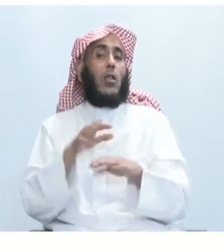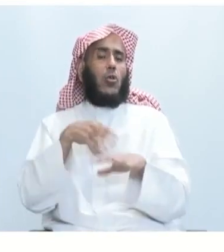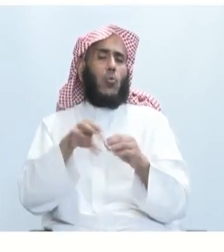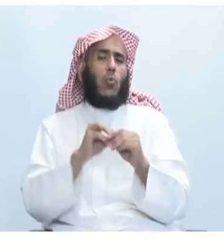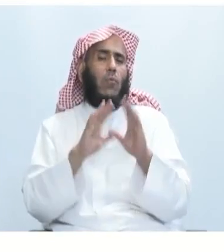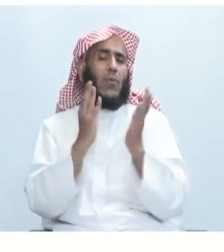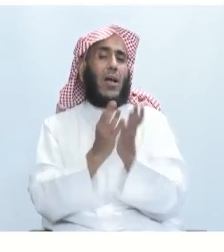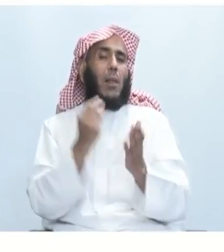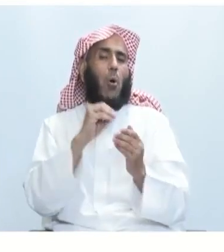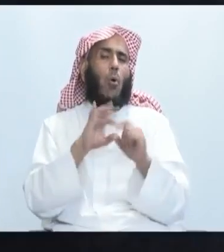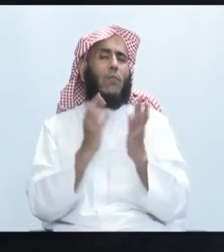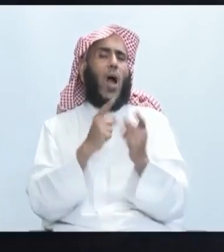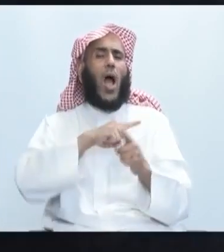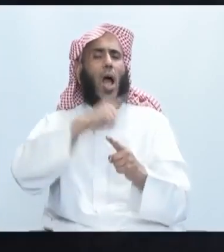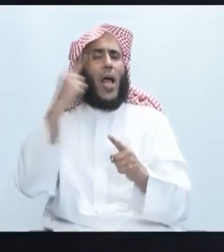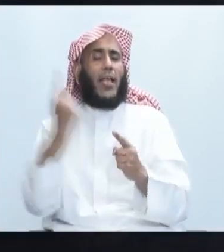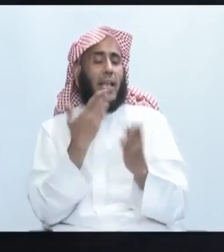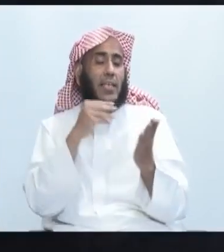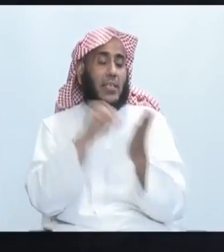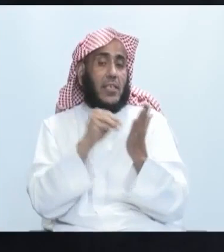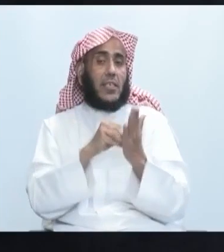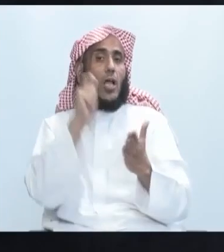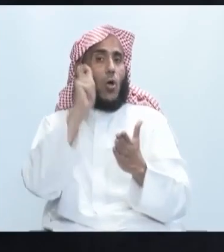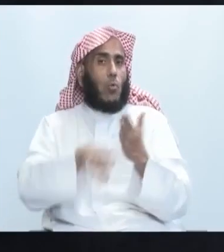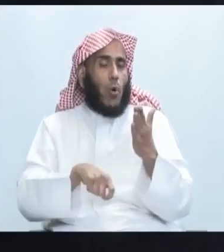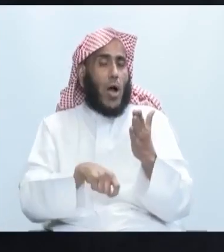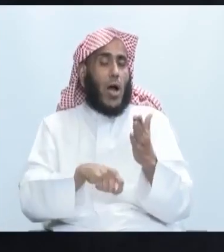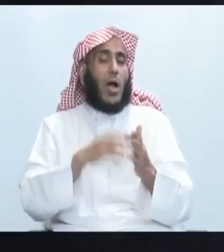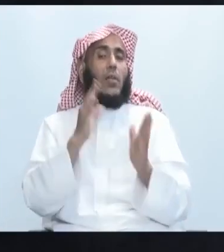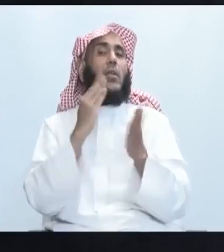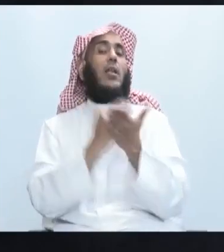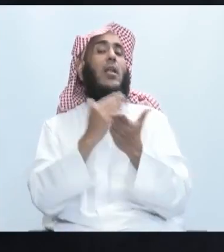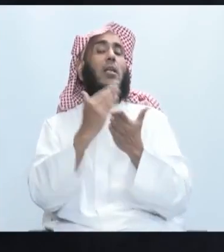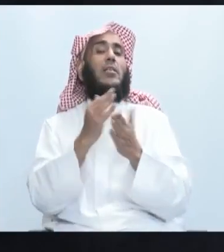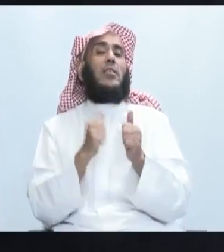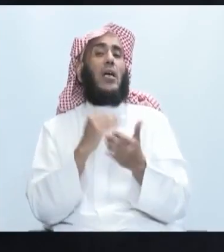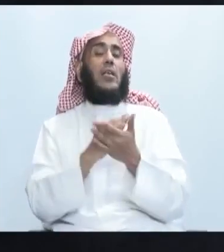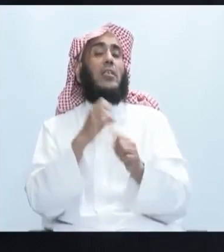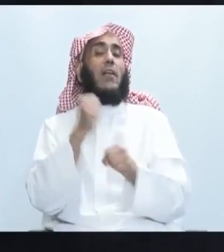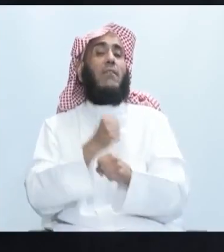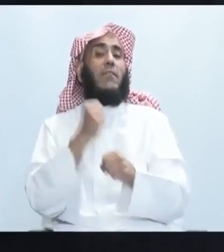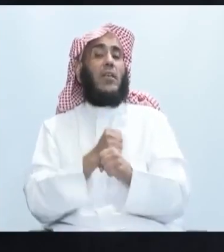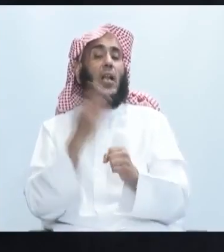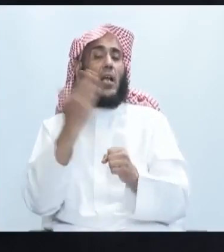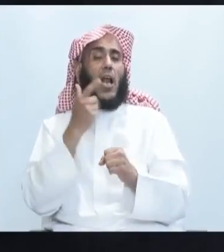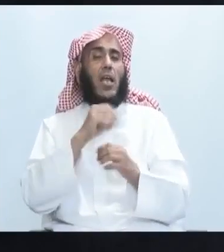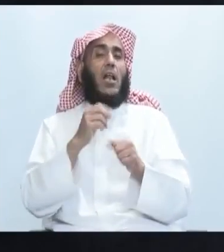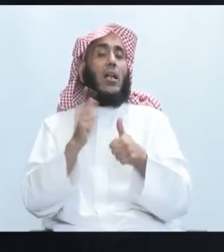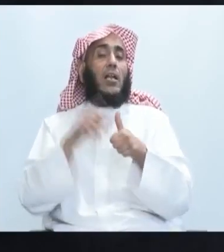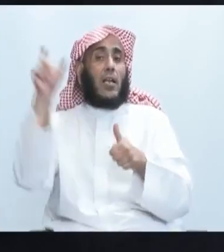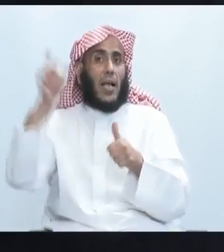الموقف القرائي فاي نص من النصوص يحكمها هذا او هذه العناصر التي هي عناصر الفعل القرائي هي الكاتب